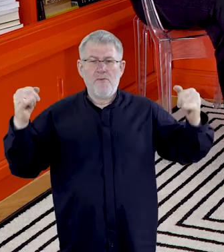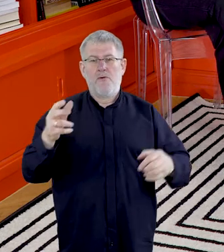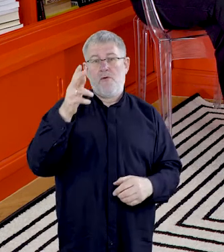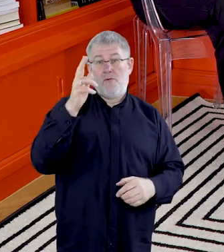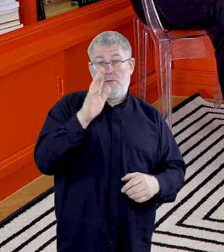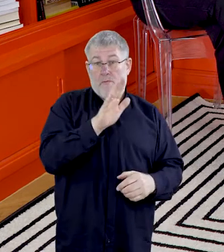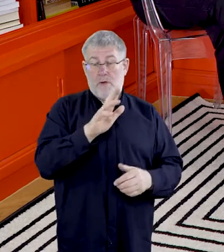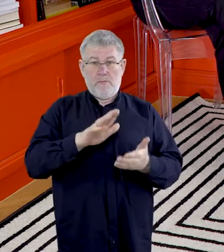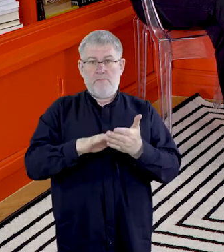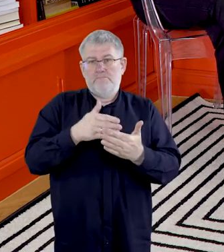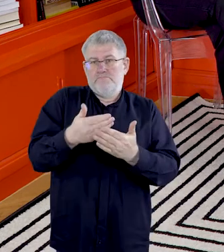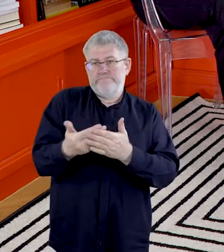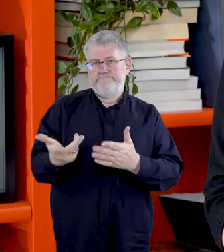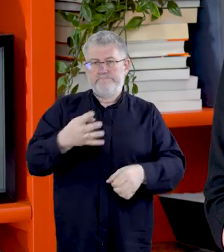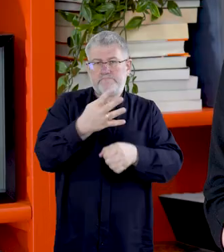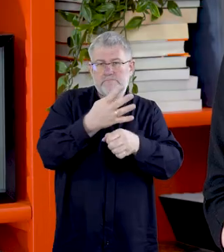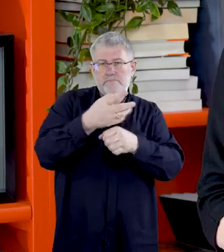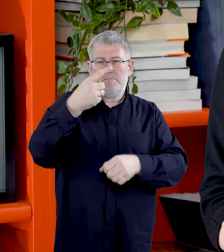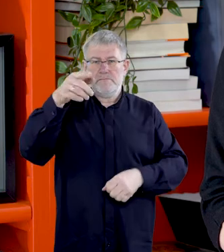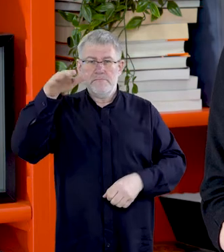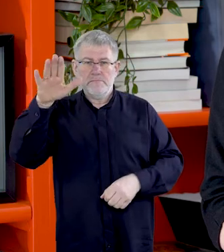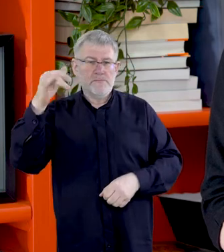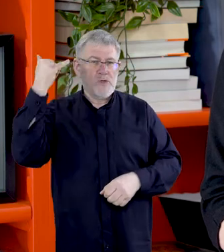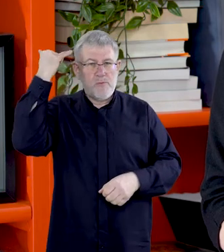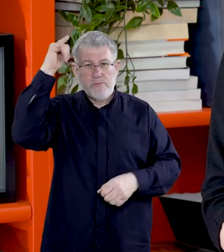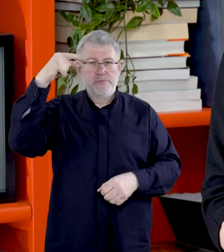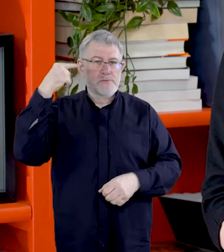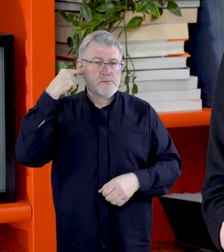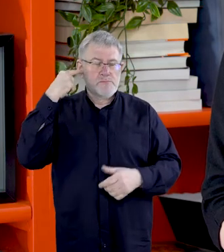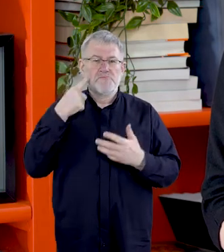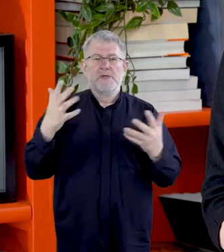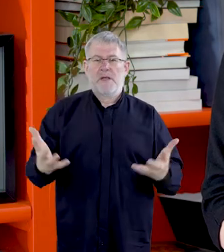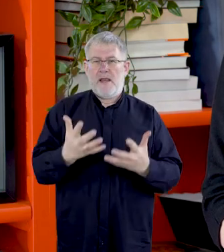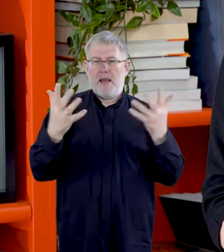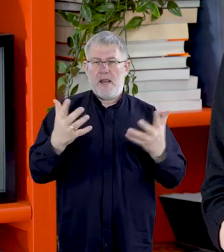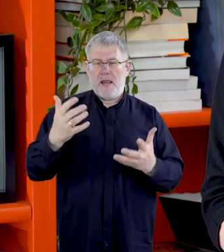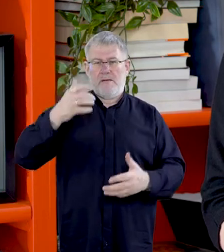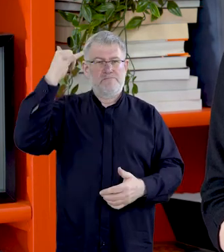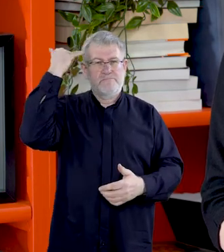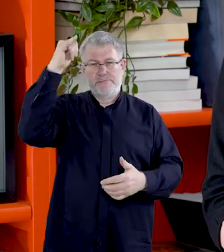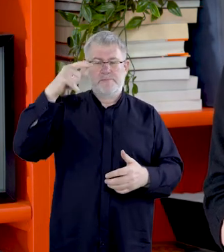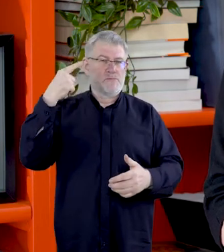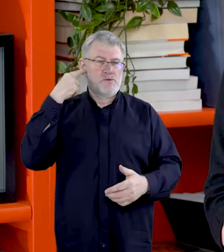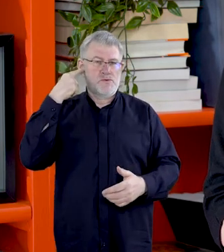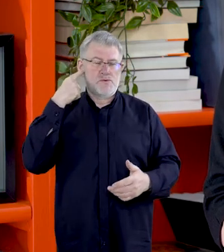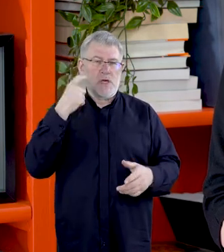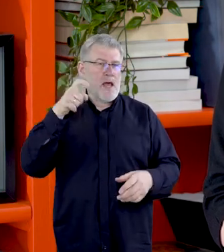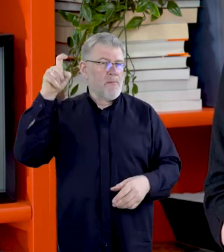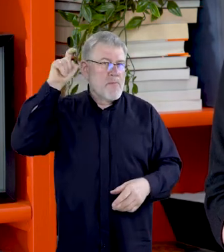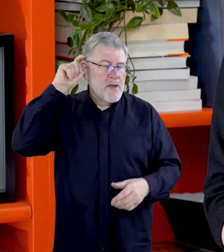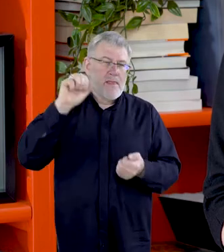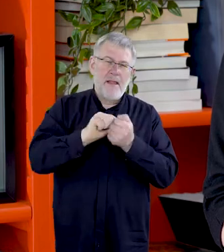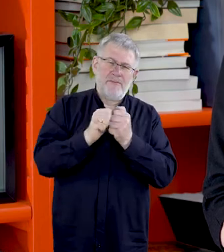ma ubytek słuchu na przykład na poziomie 40 dB, jest osobą z lekkim ubytkiem słuchu. I ona po zaaparatowaniu, a czasami nawet bez